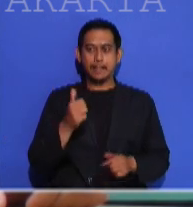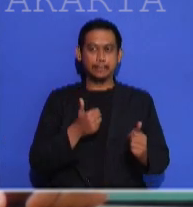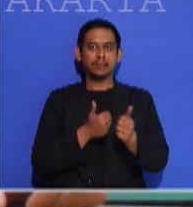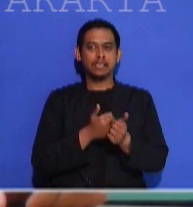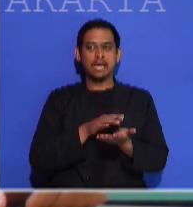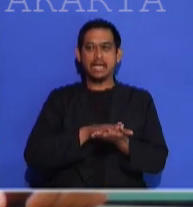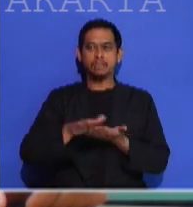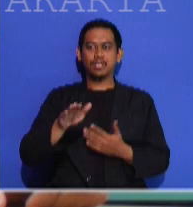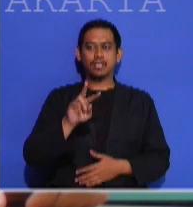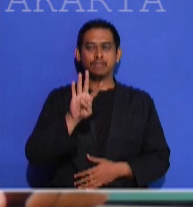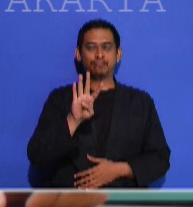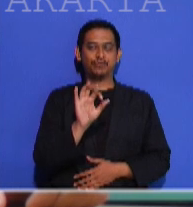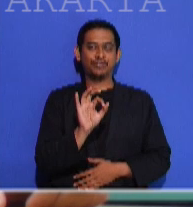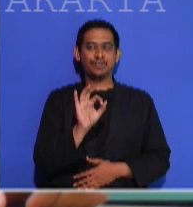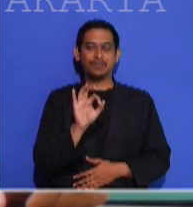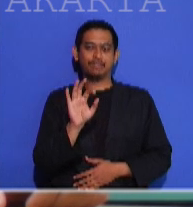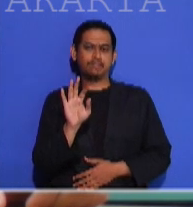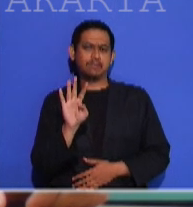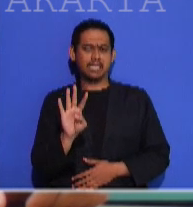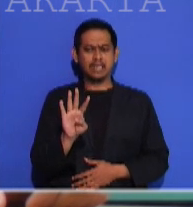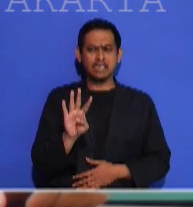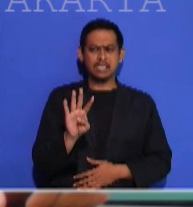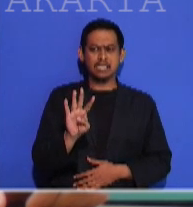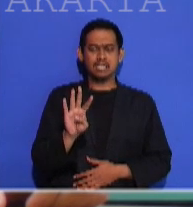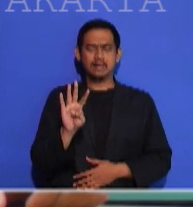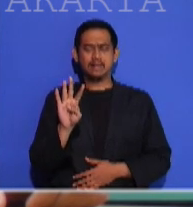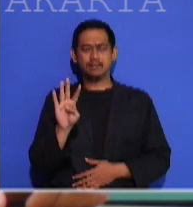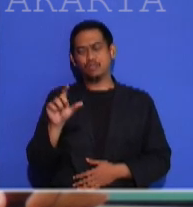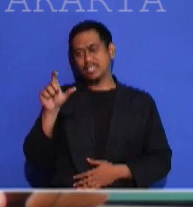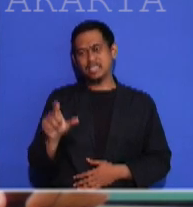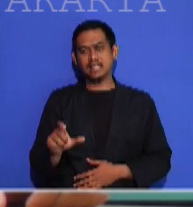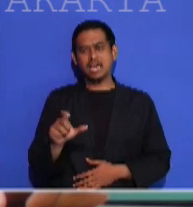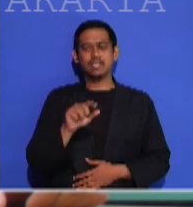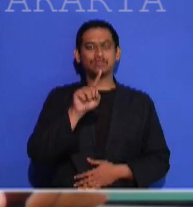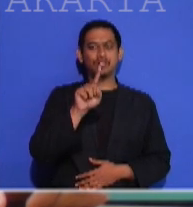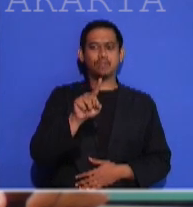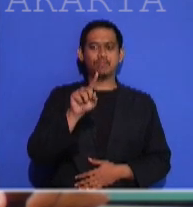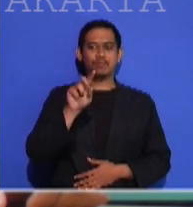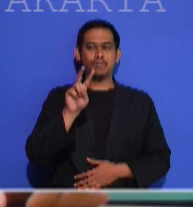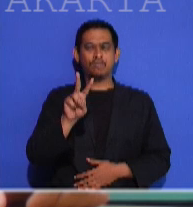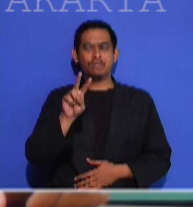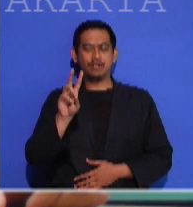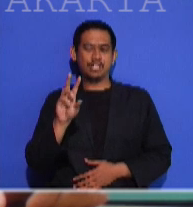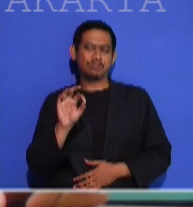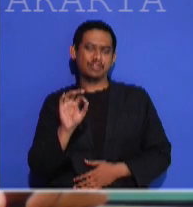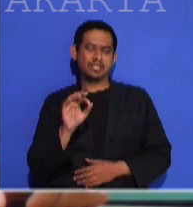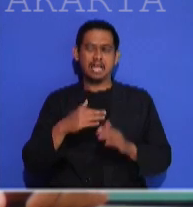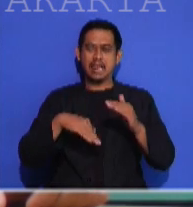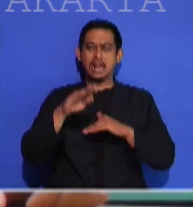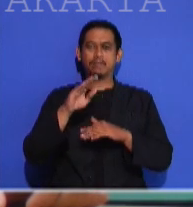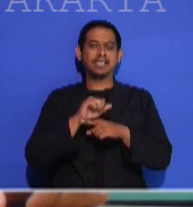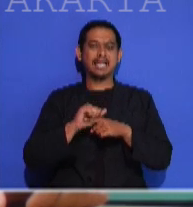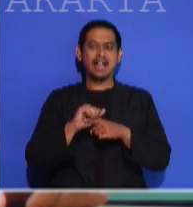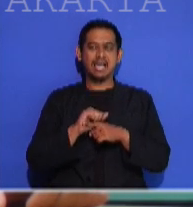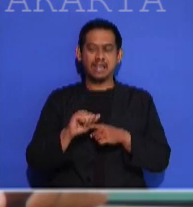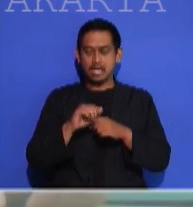sebanyak 444 atlet dan 130 pelatih dengan menargetkan sebanyak perlehan 16